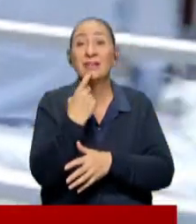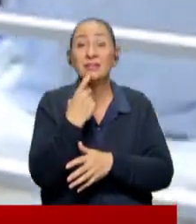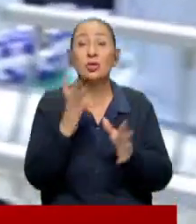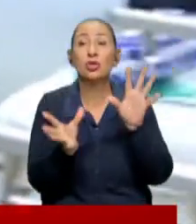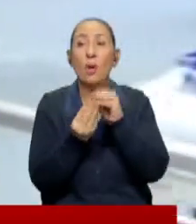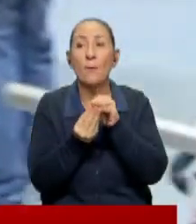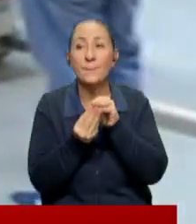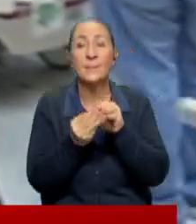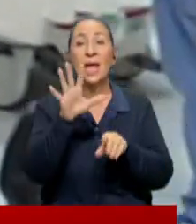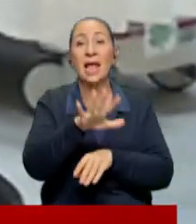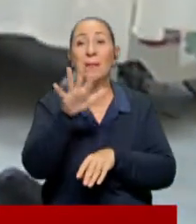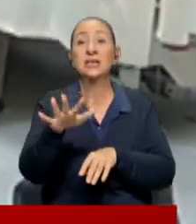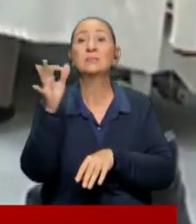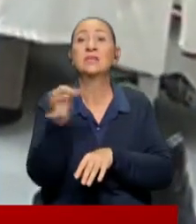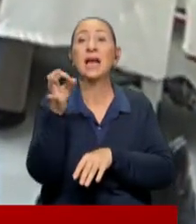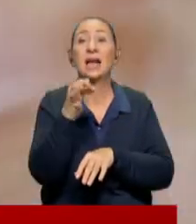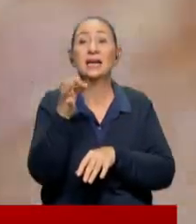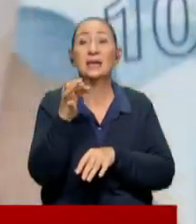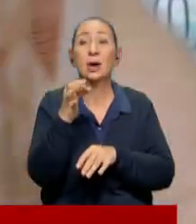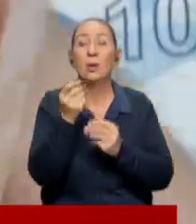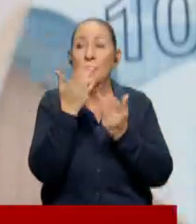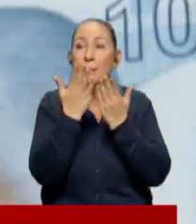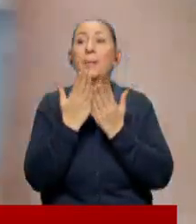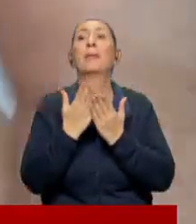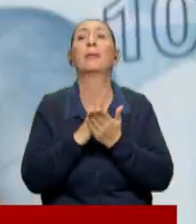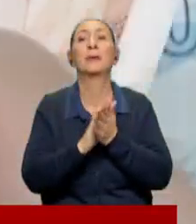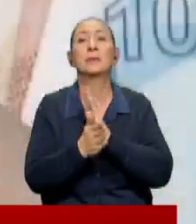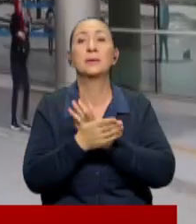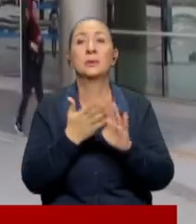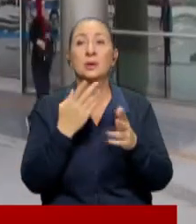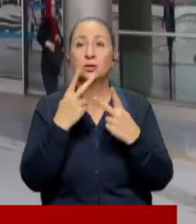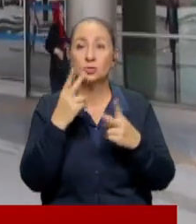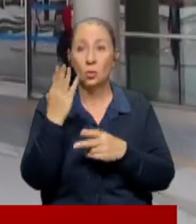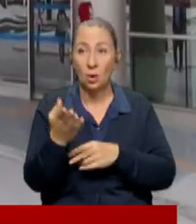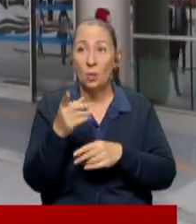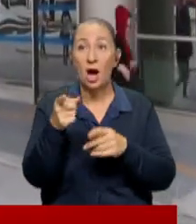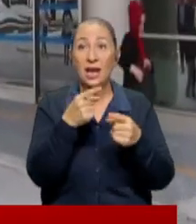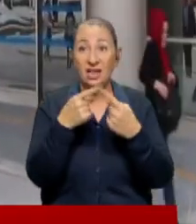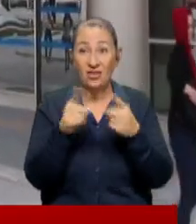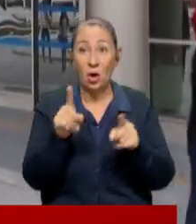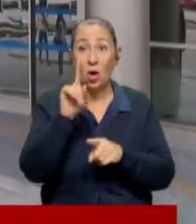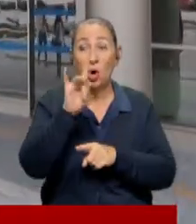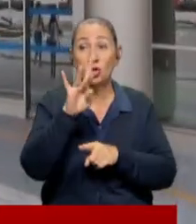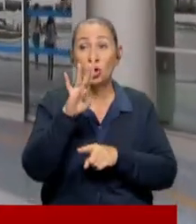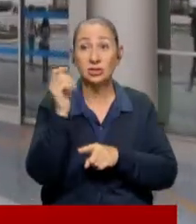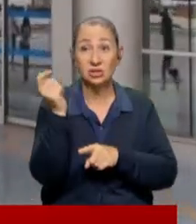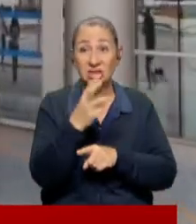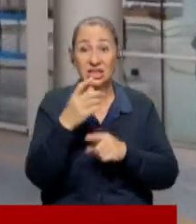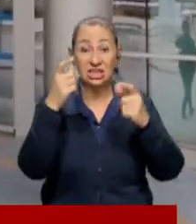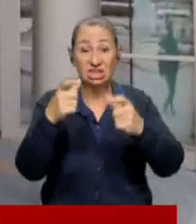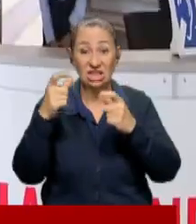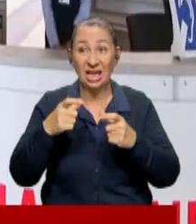yılında toplamda 55 milyar liranın buhar olduğunu ortaya koyuyor. Bu aradaki fark 14 adet